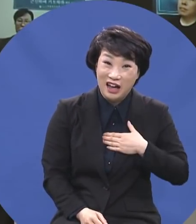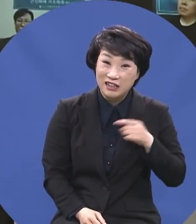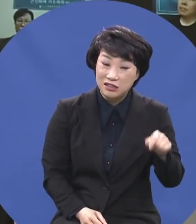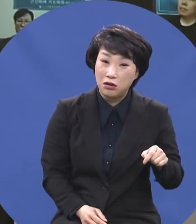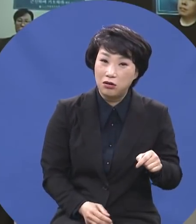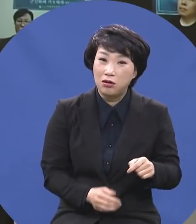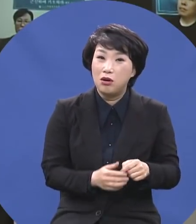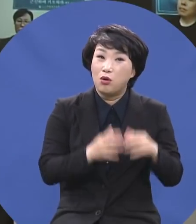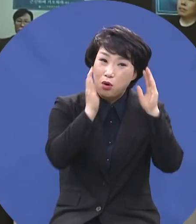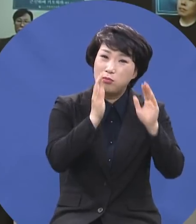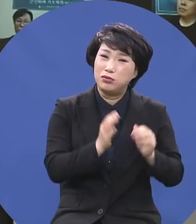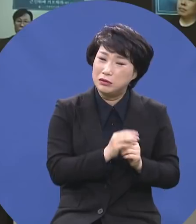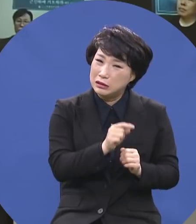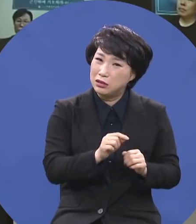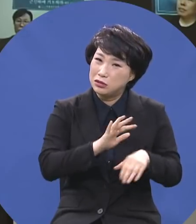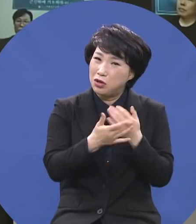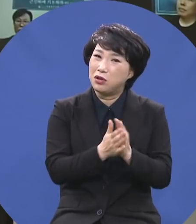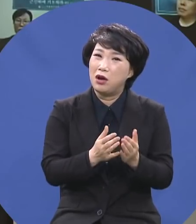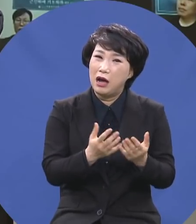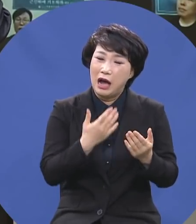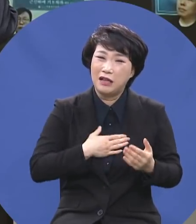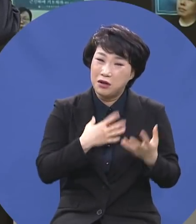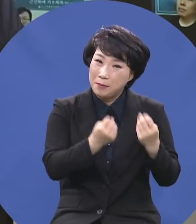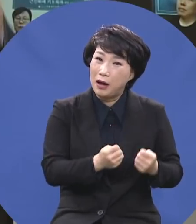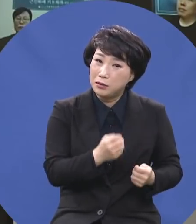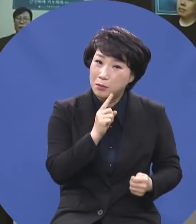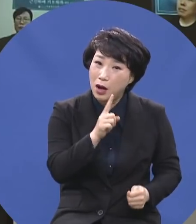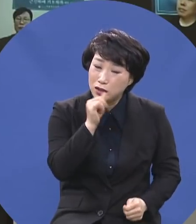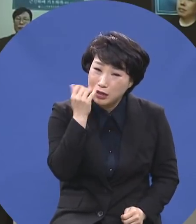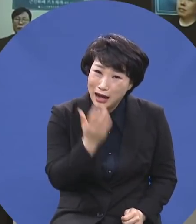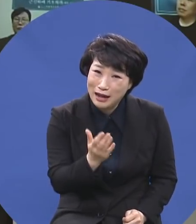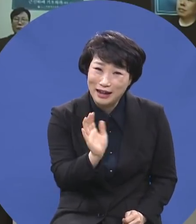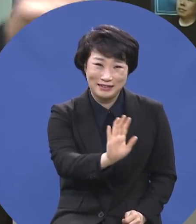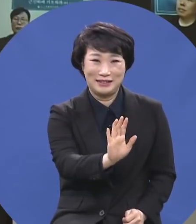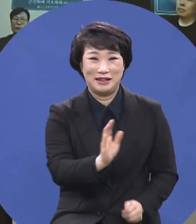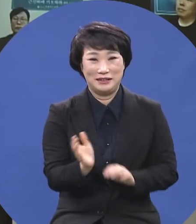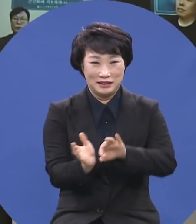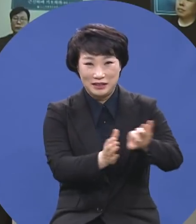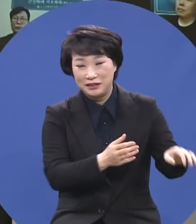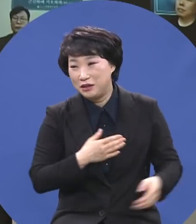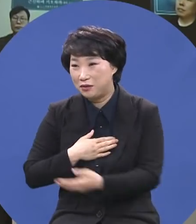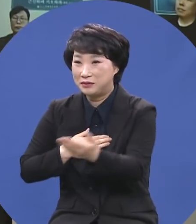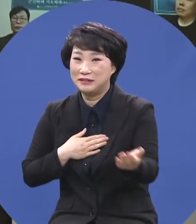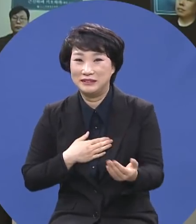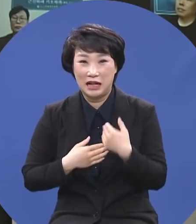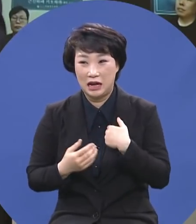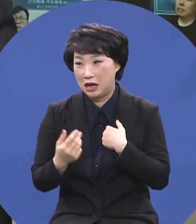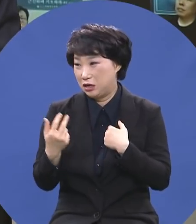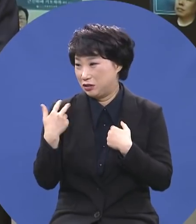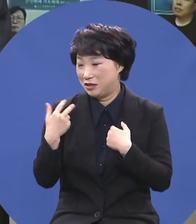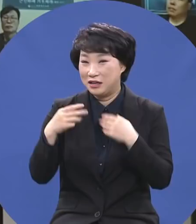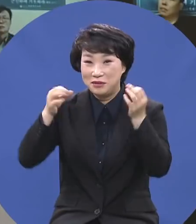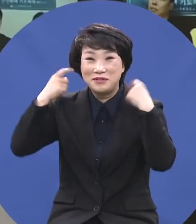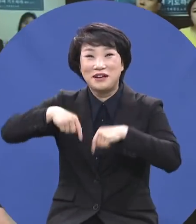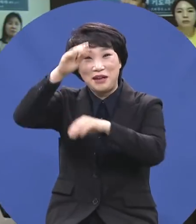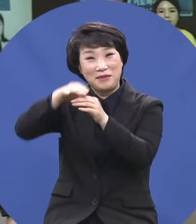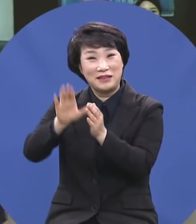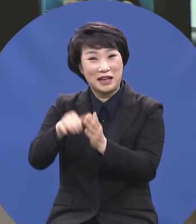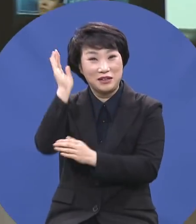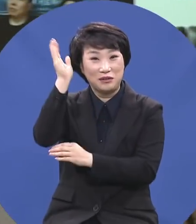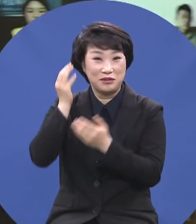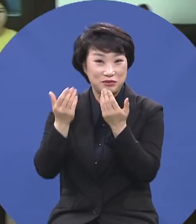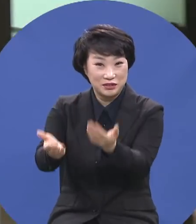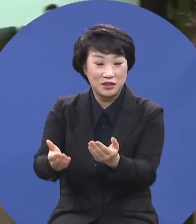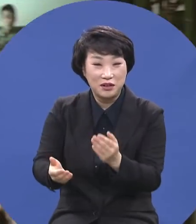것을 공부를 해서 성경 많이 한다고 봅니까? 여러분, 내가 그때도 말씀드렸잖아요. 내가 누구